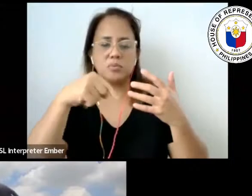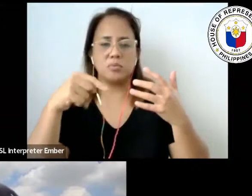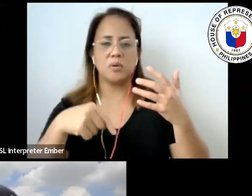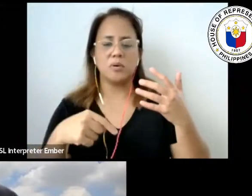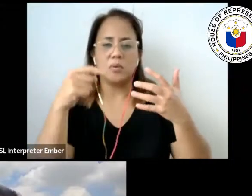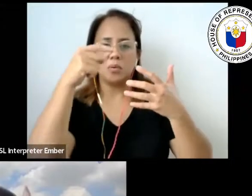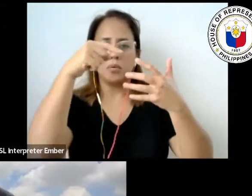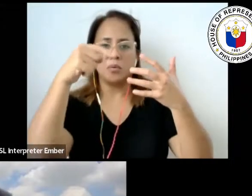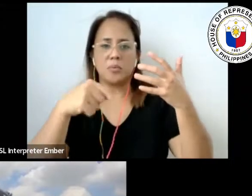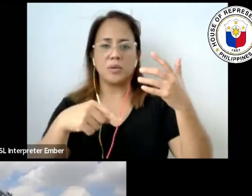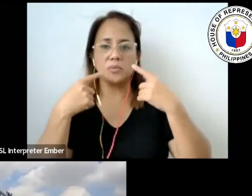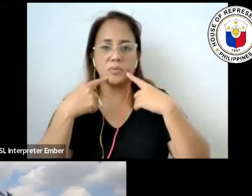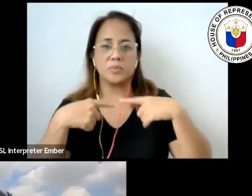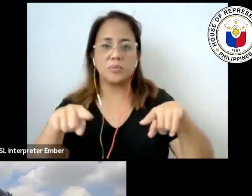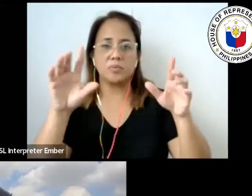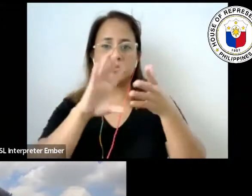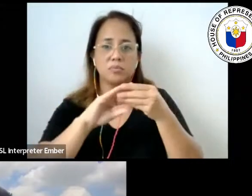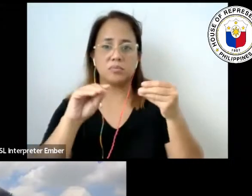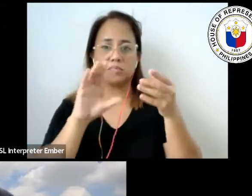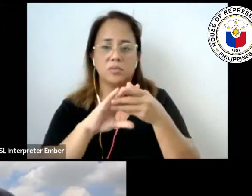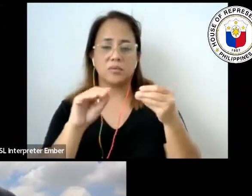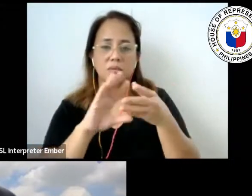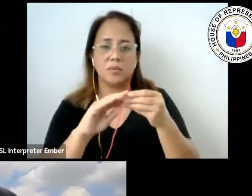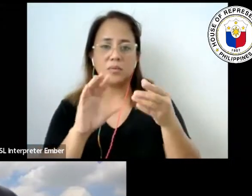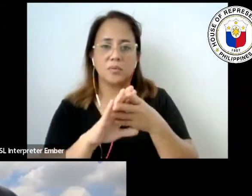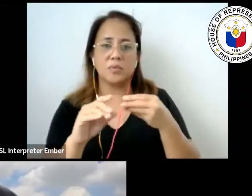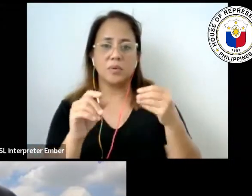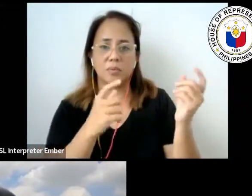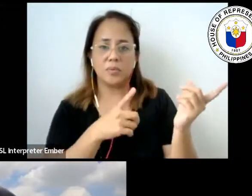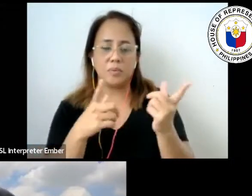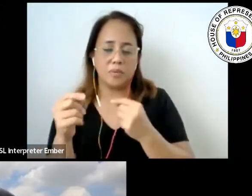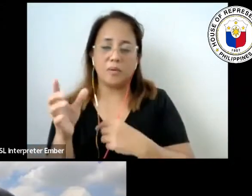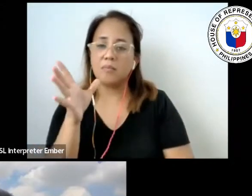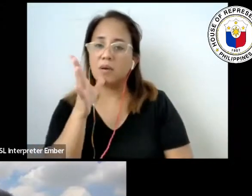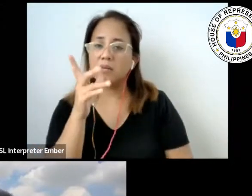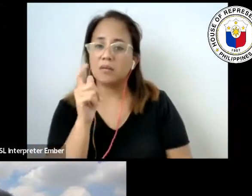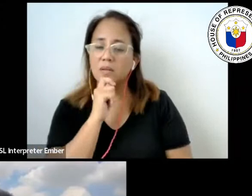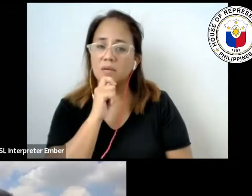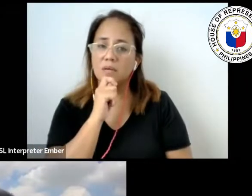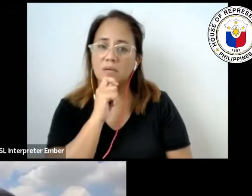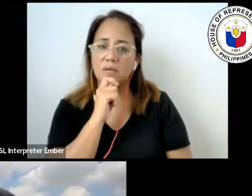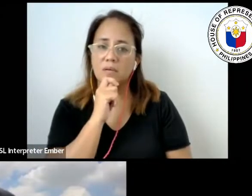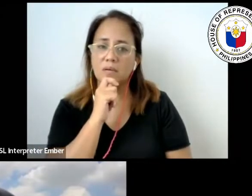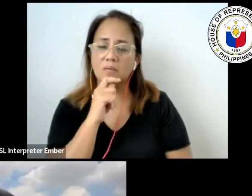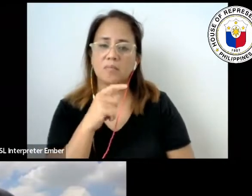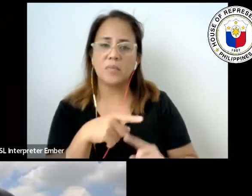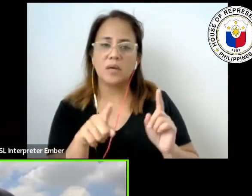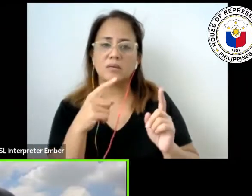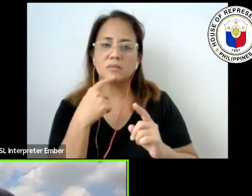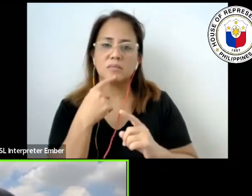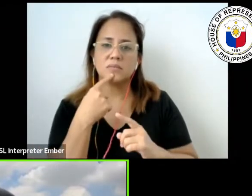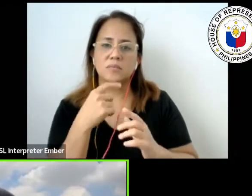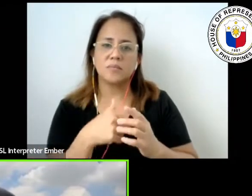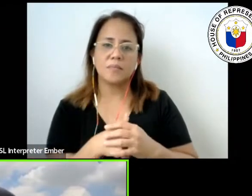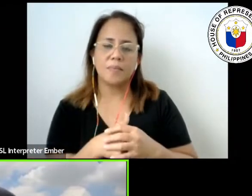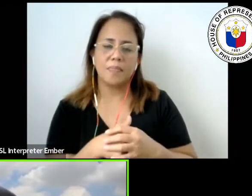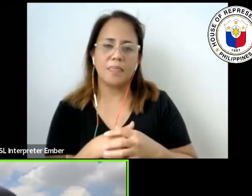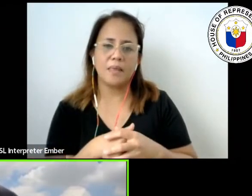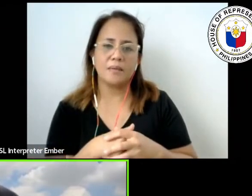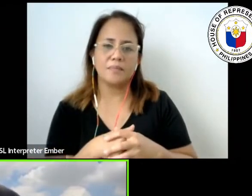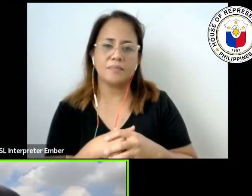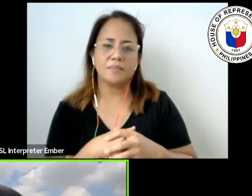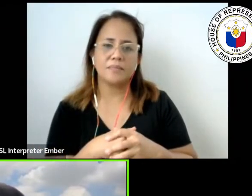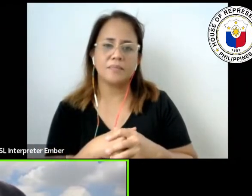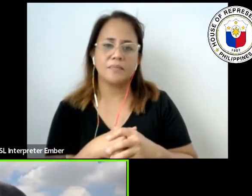ng mga success stories pag in-implement itong mother tongue. Pero sinasabi yes, niyo yes, yes, na